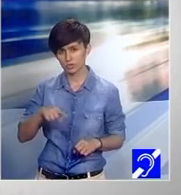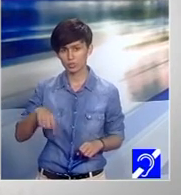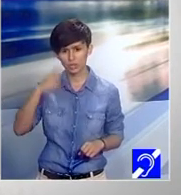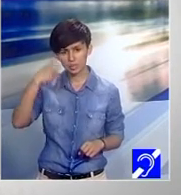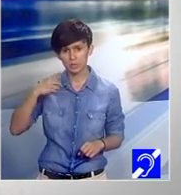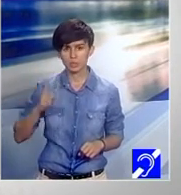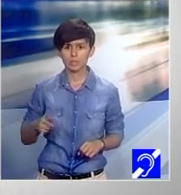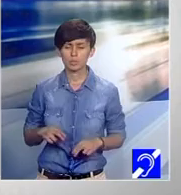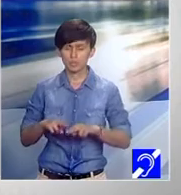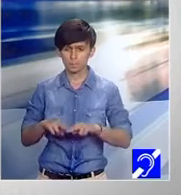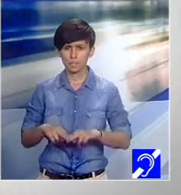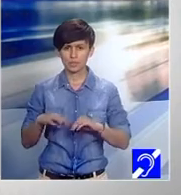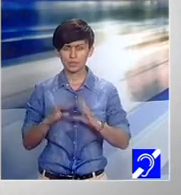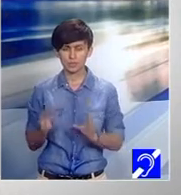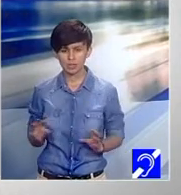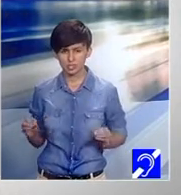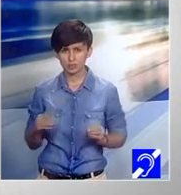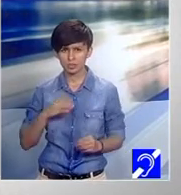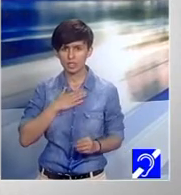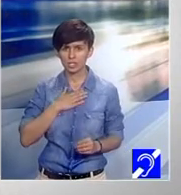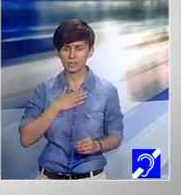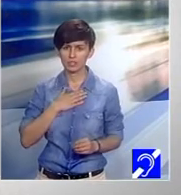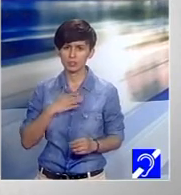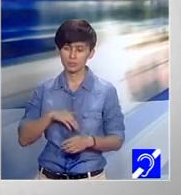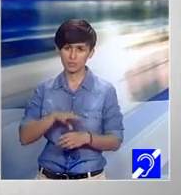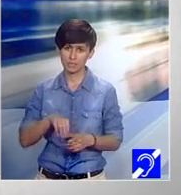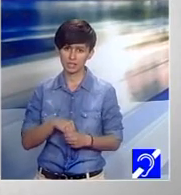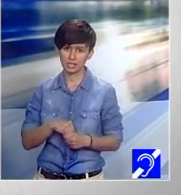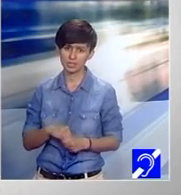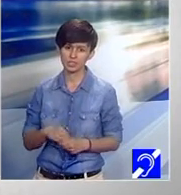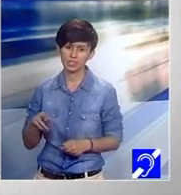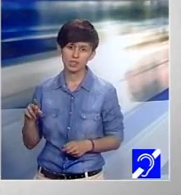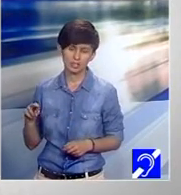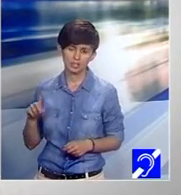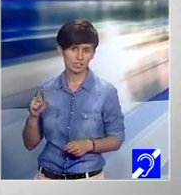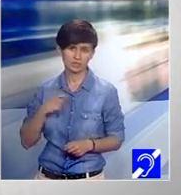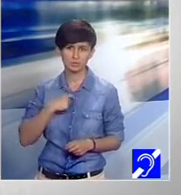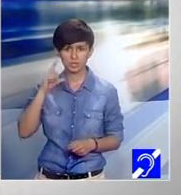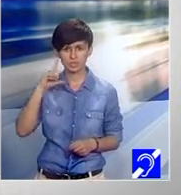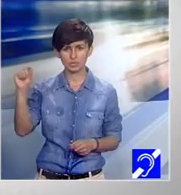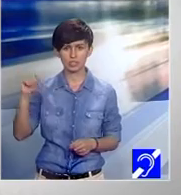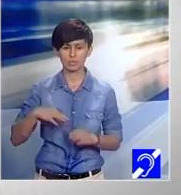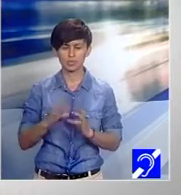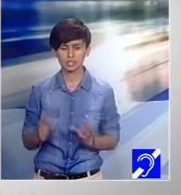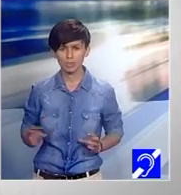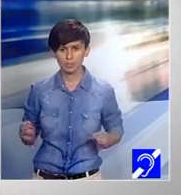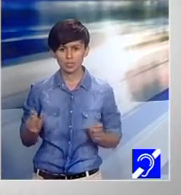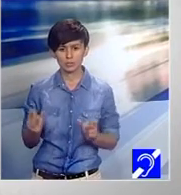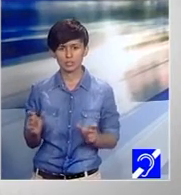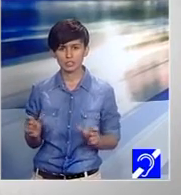în România, avem părinți, avem frați, nu, chiar nu putem toți pleca din România și sub protecția unui sistem